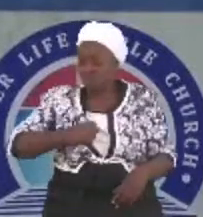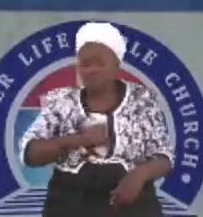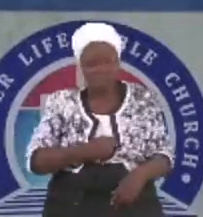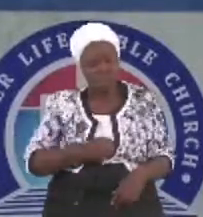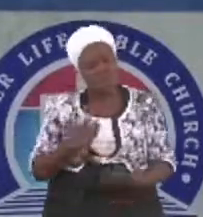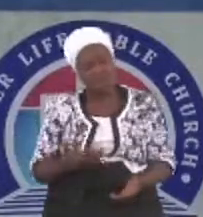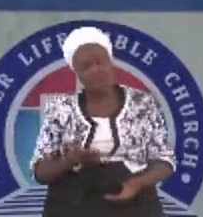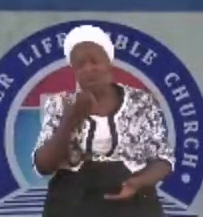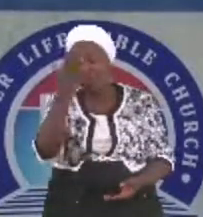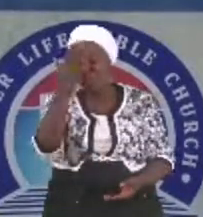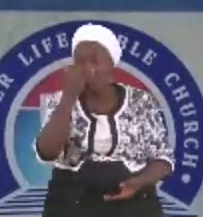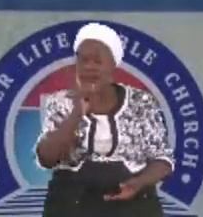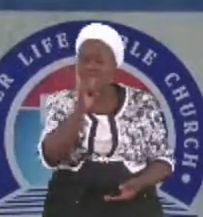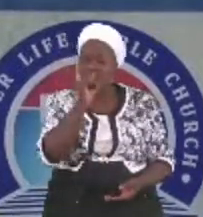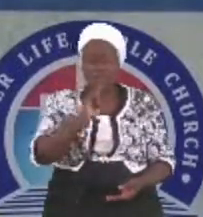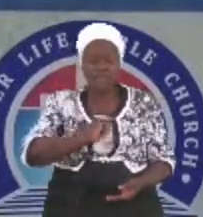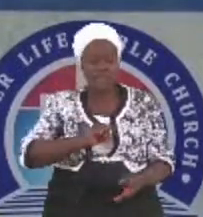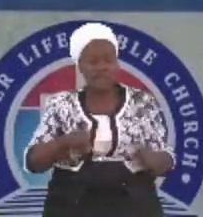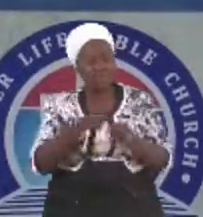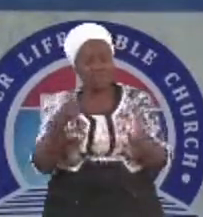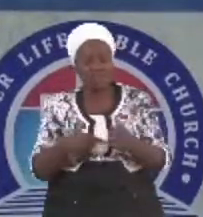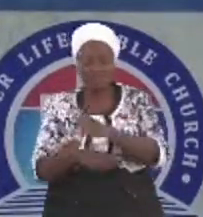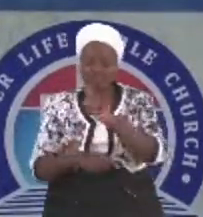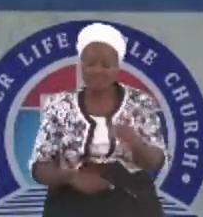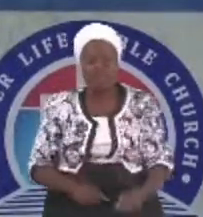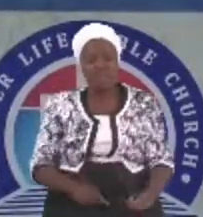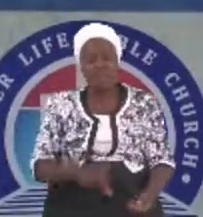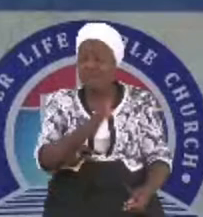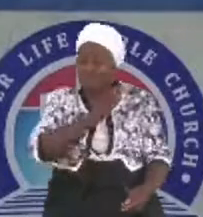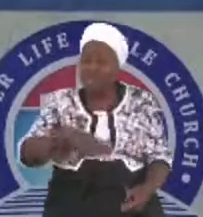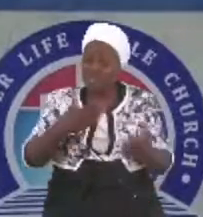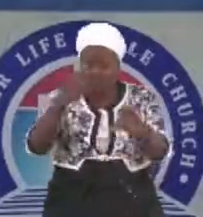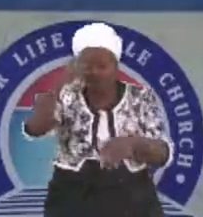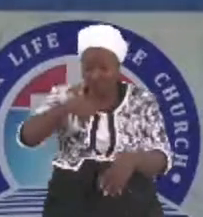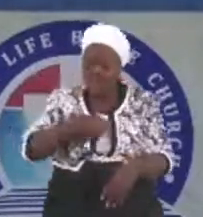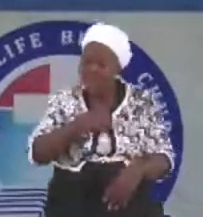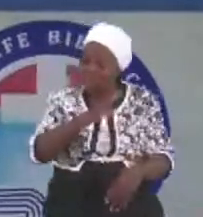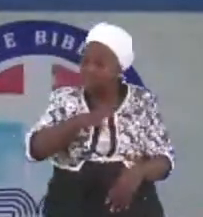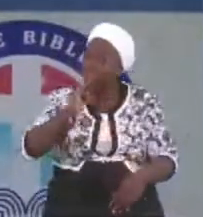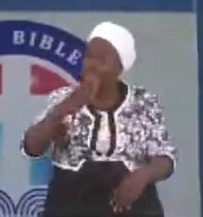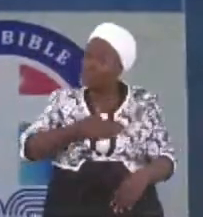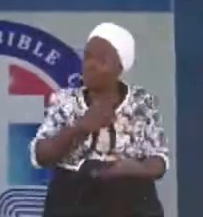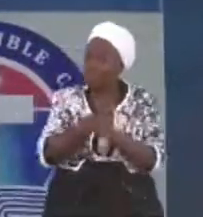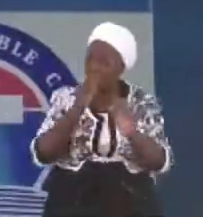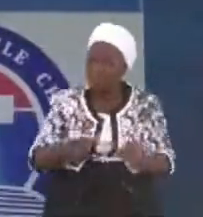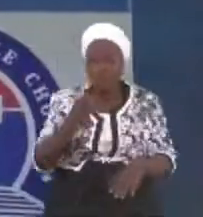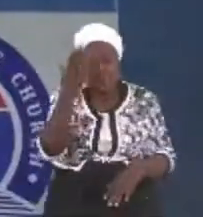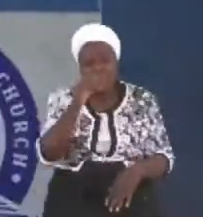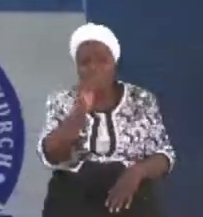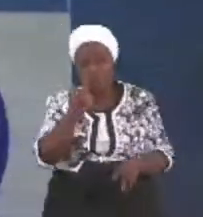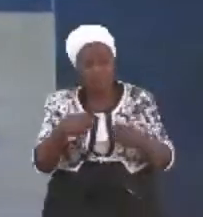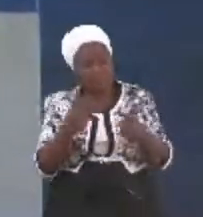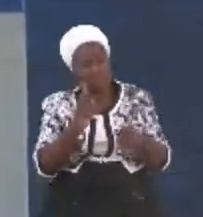est-ce que je suis comme ça? Christ est mort pour moi. Christ est mon sauveur. 2 Corinthiens 7, verset 9. Tu